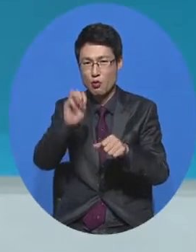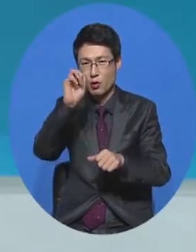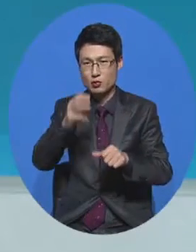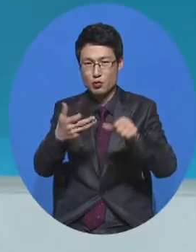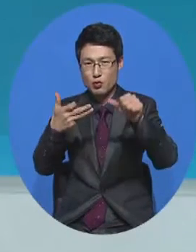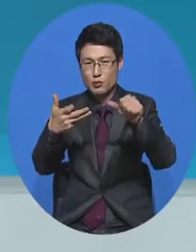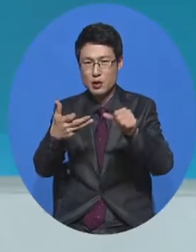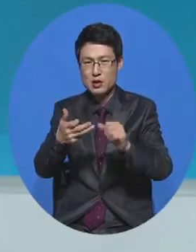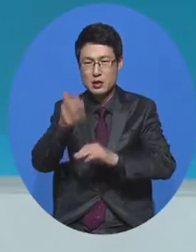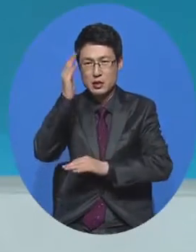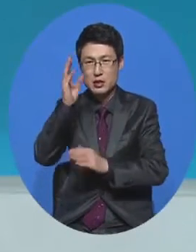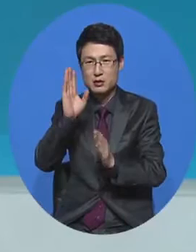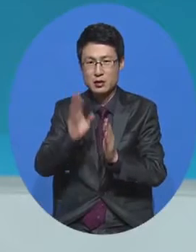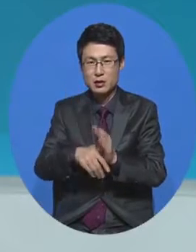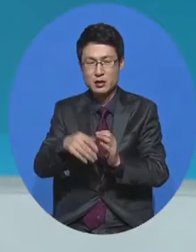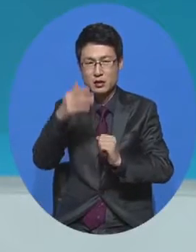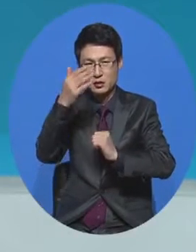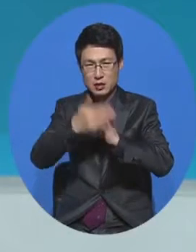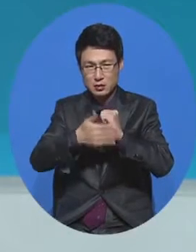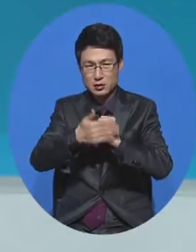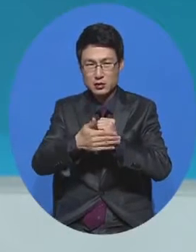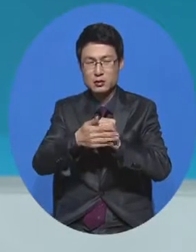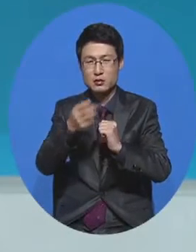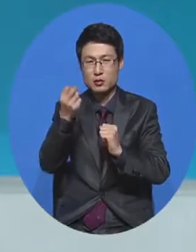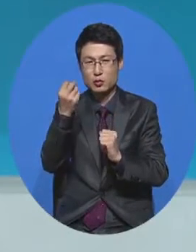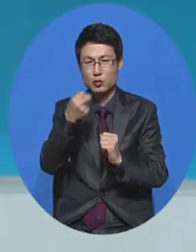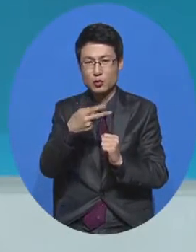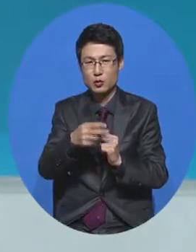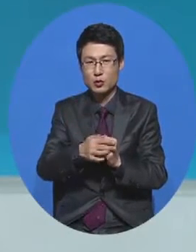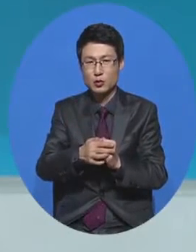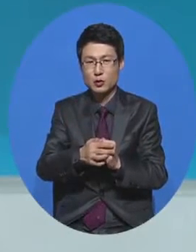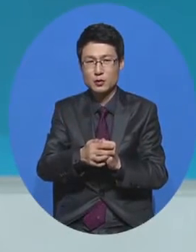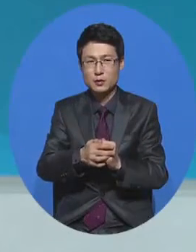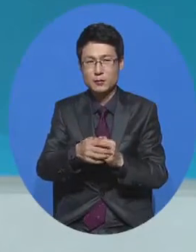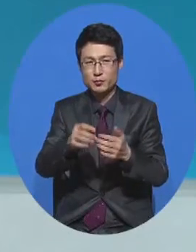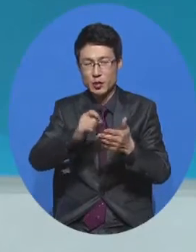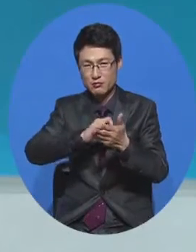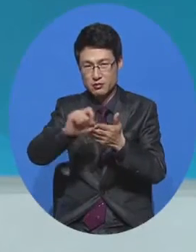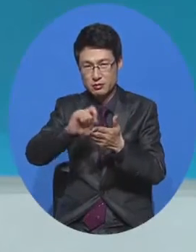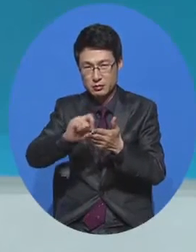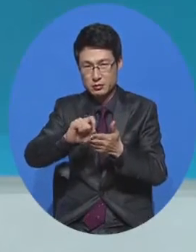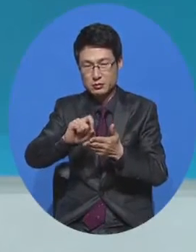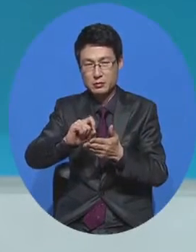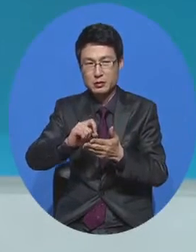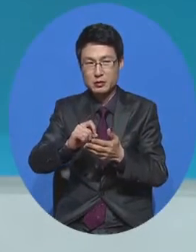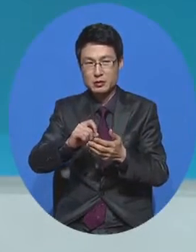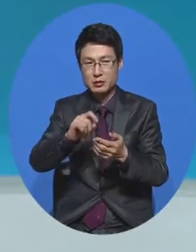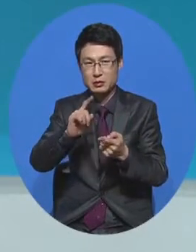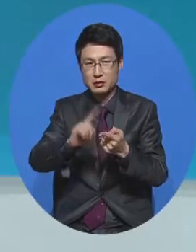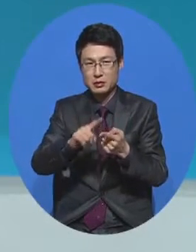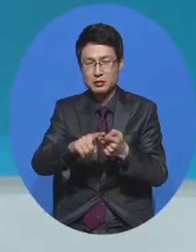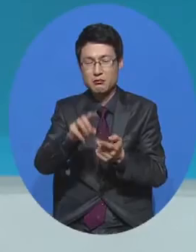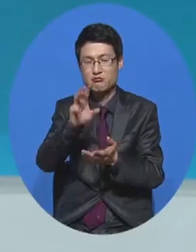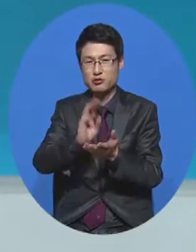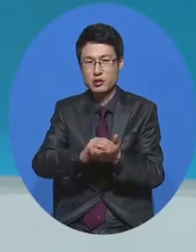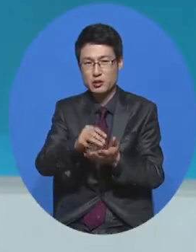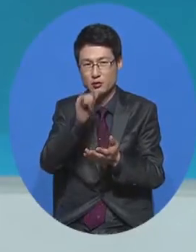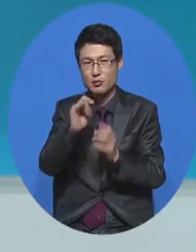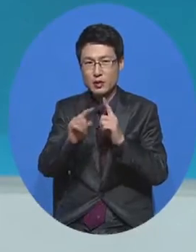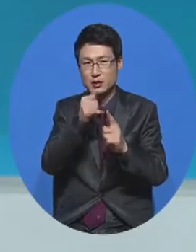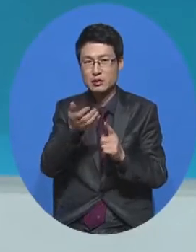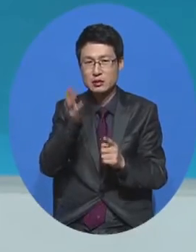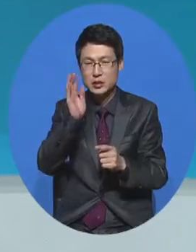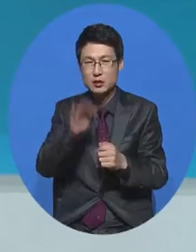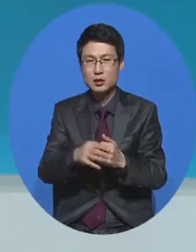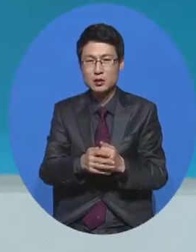이야기하면서 사진자료 그 전기에서 서로 가정 이런분들 많이 문제 삼는데